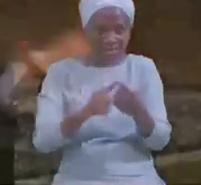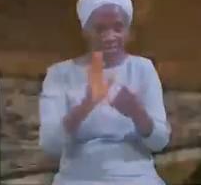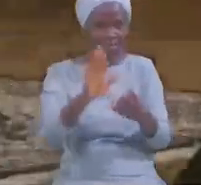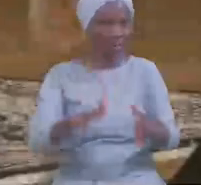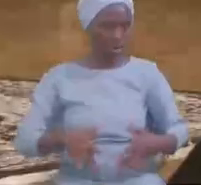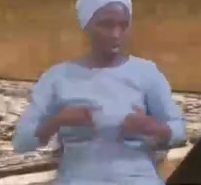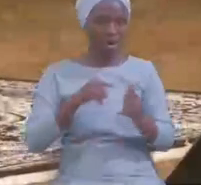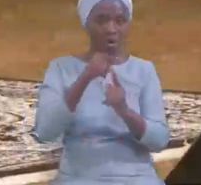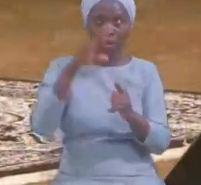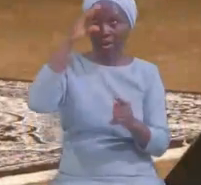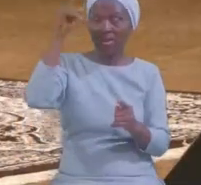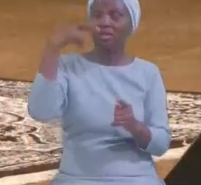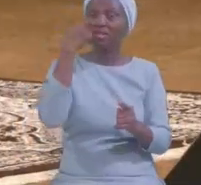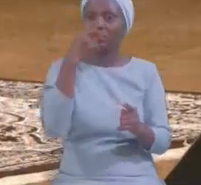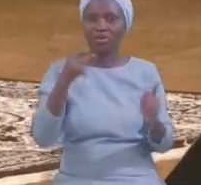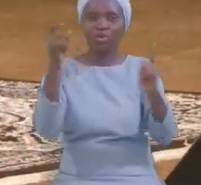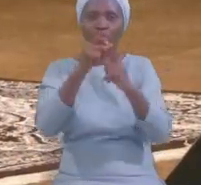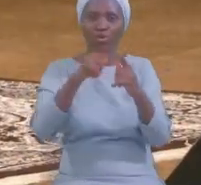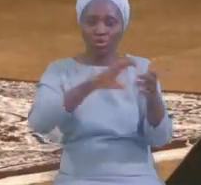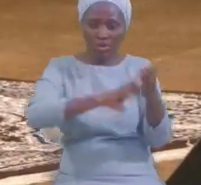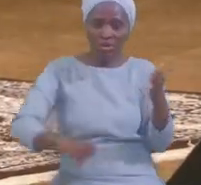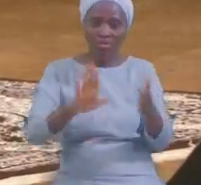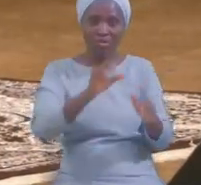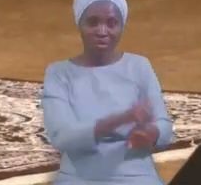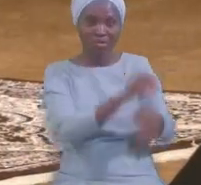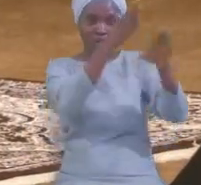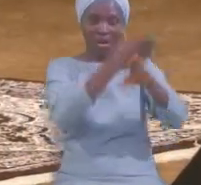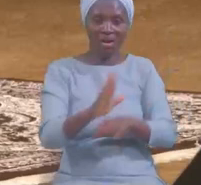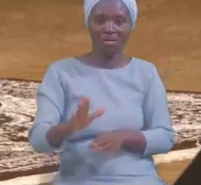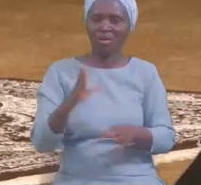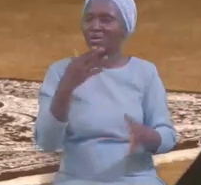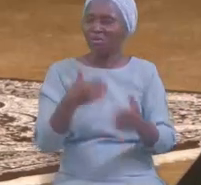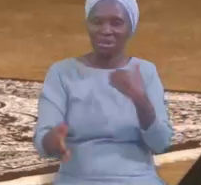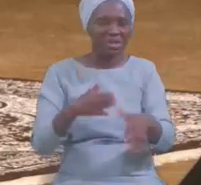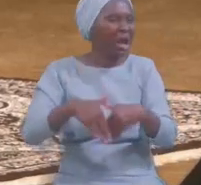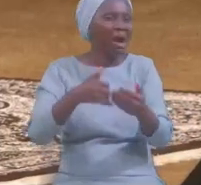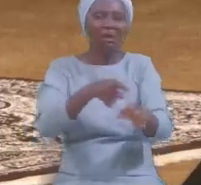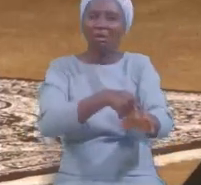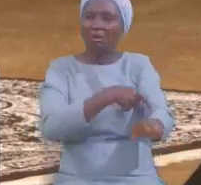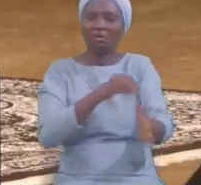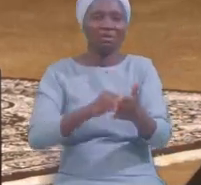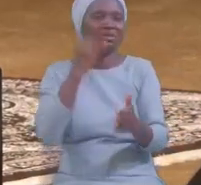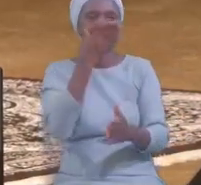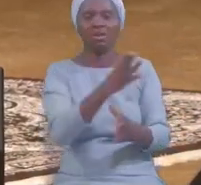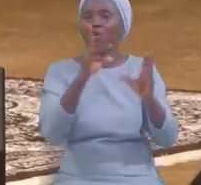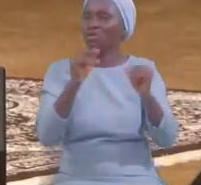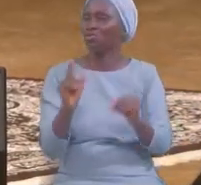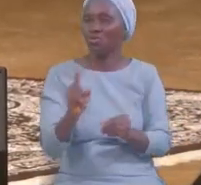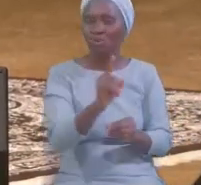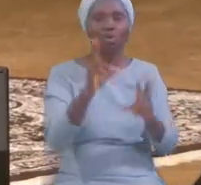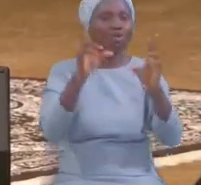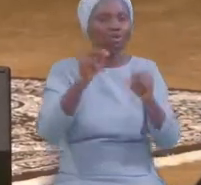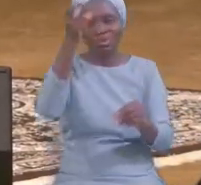pour déplacer votre montagne, quelle que soit la durée là-bas, il n'y a personne, aucun démon, aucun diable, aucun